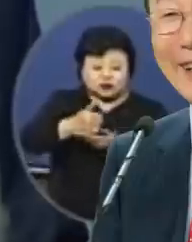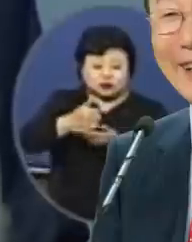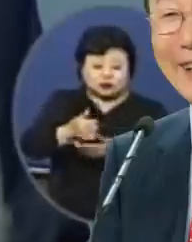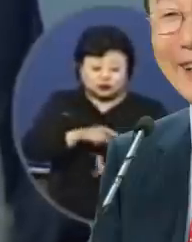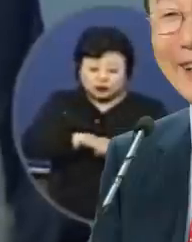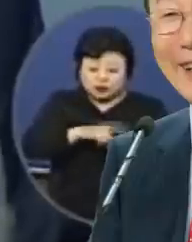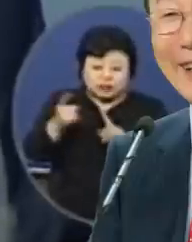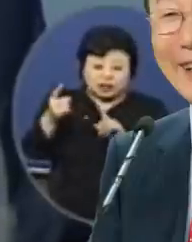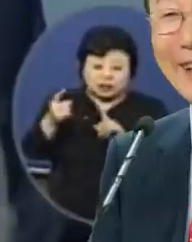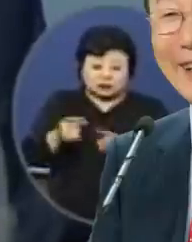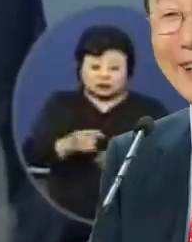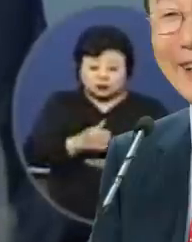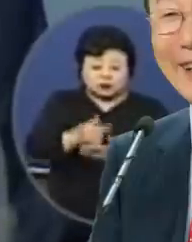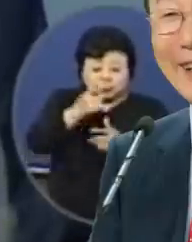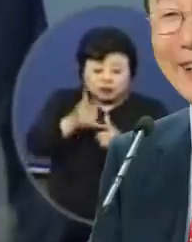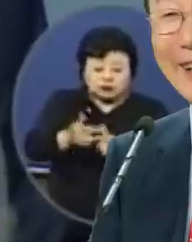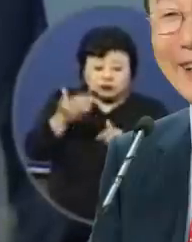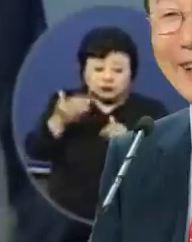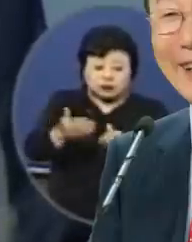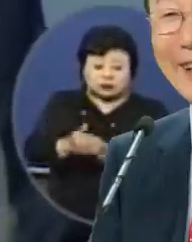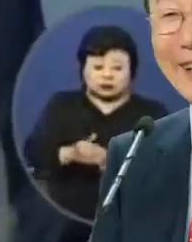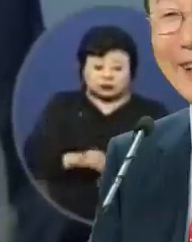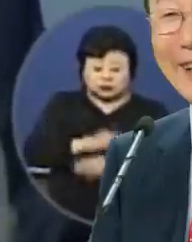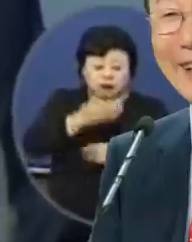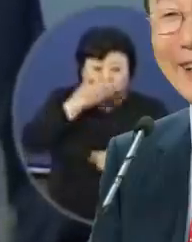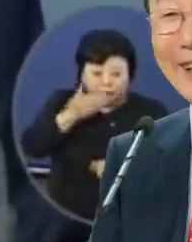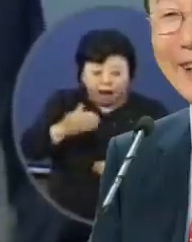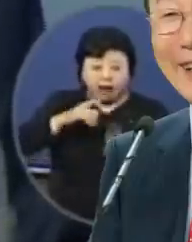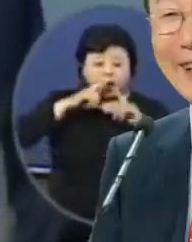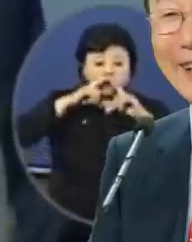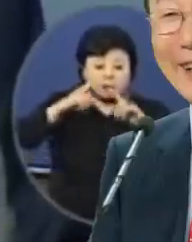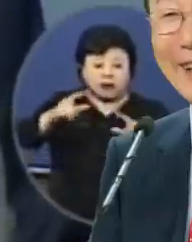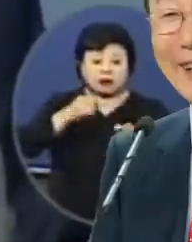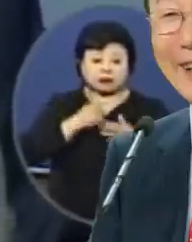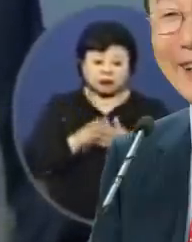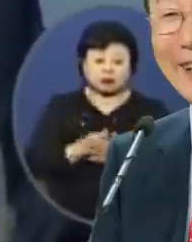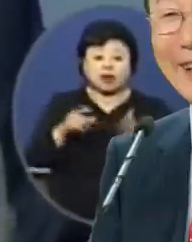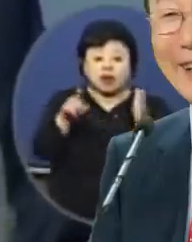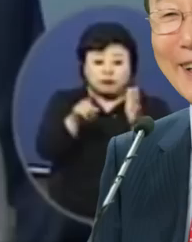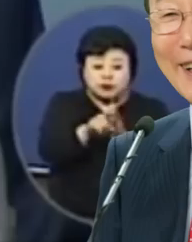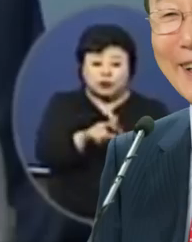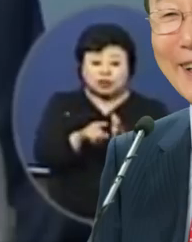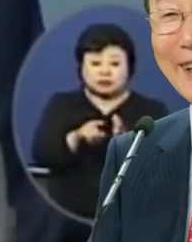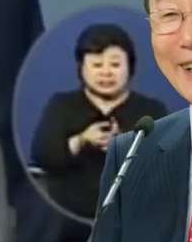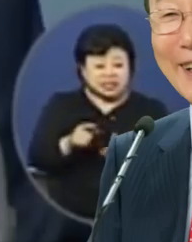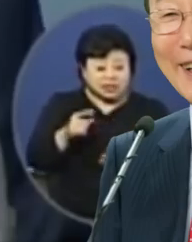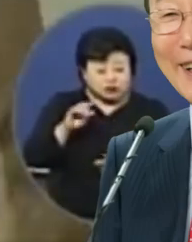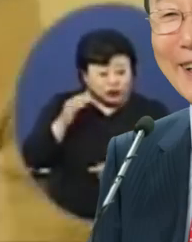죽었다가 살아나신 분이 일어나가지고서 못할 것이 없다고 말하면 믿어야 되겠어요?